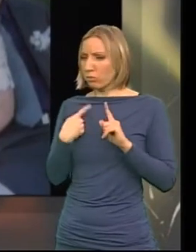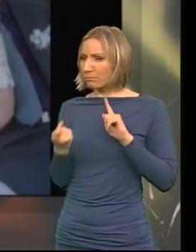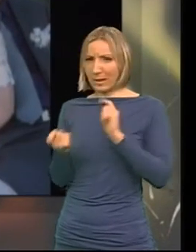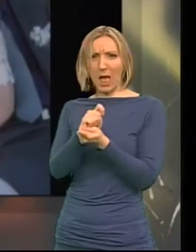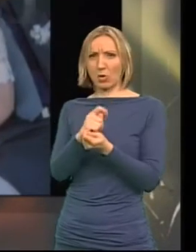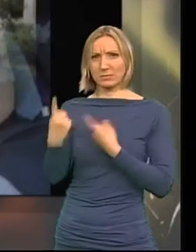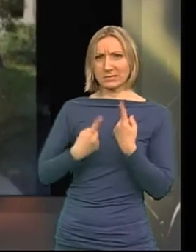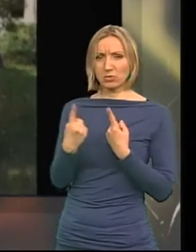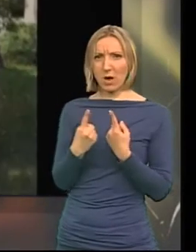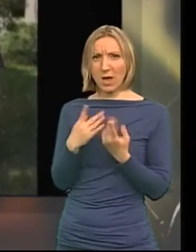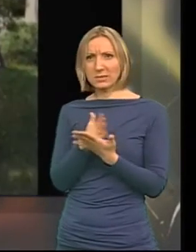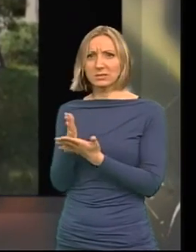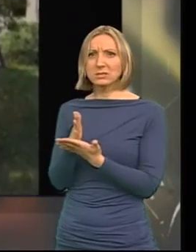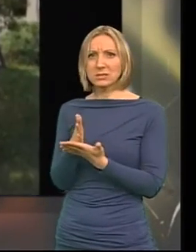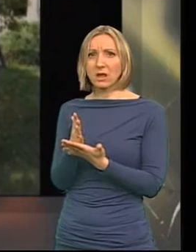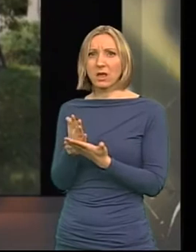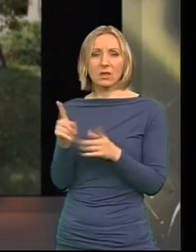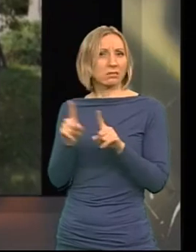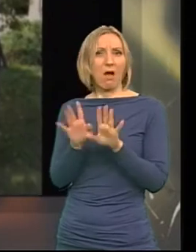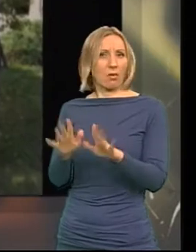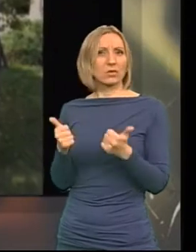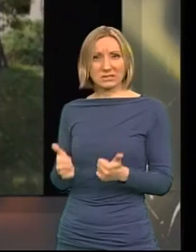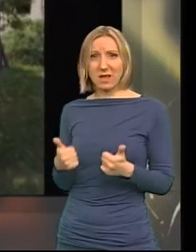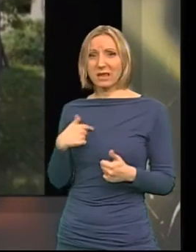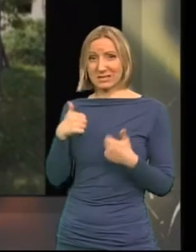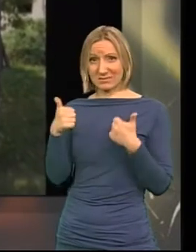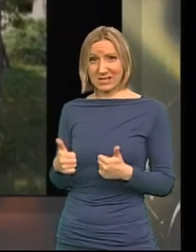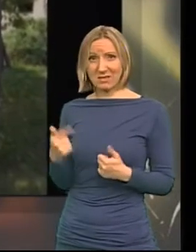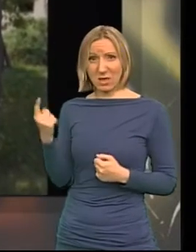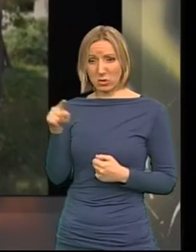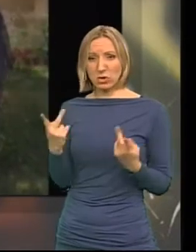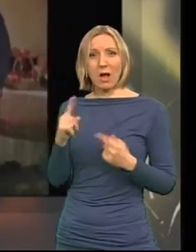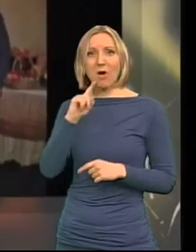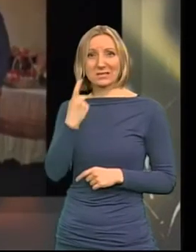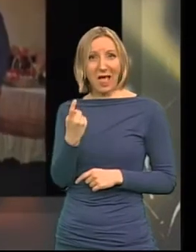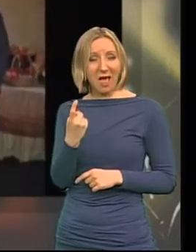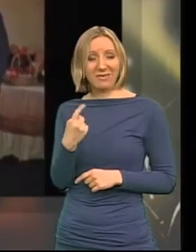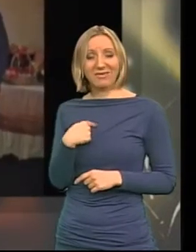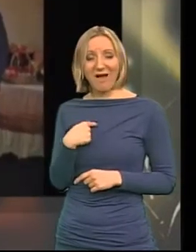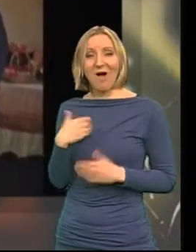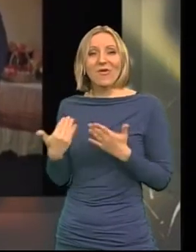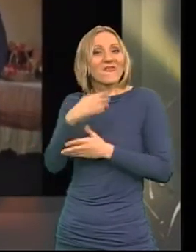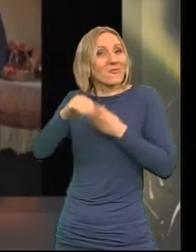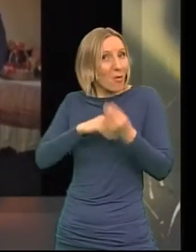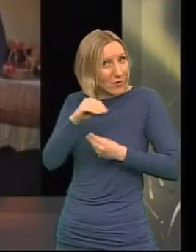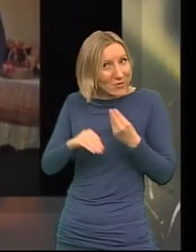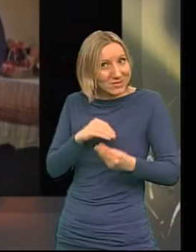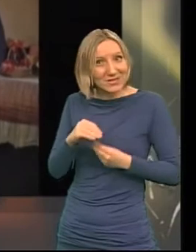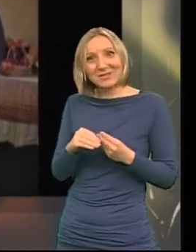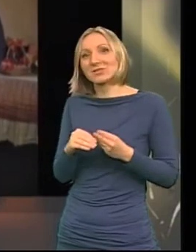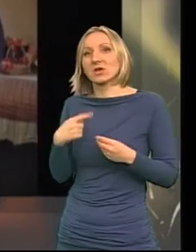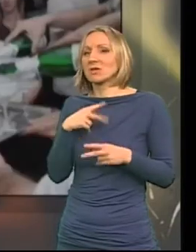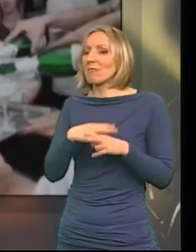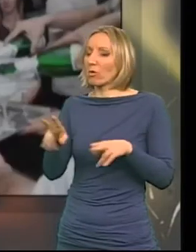prilagodim situaciji. Tako i sada, ja sam znači sada došla kao Snaja u jednu novu porodicu gde sam